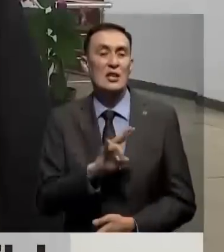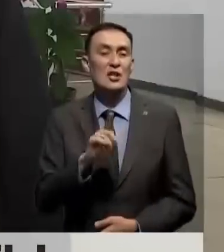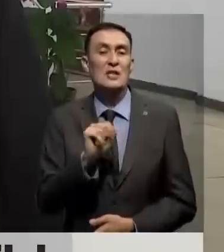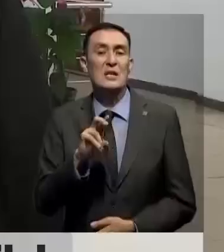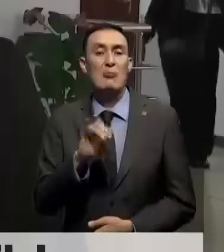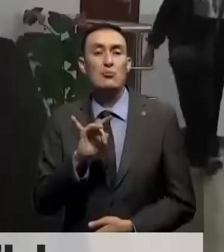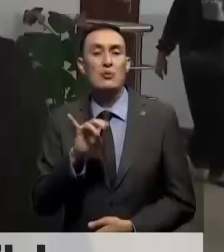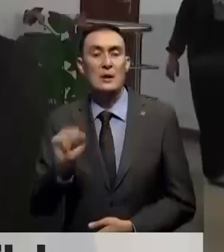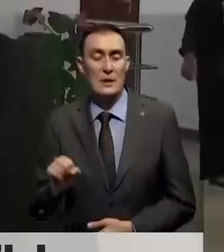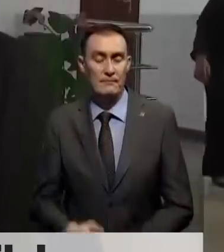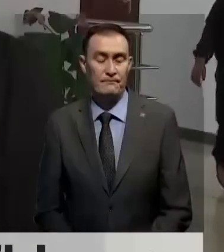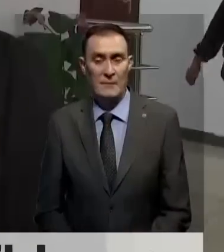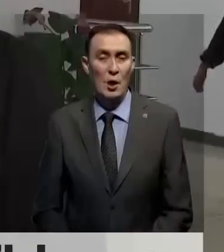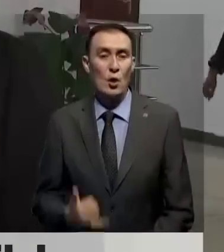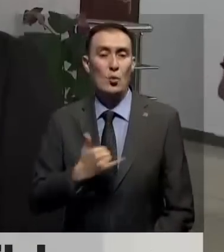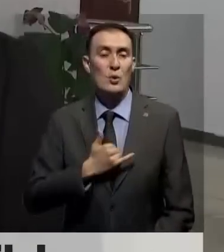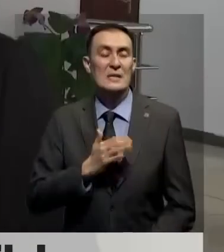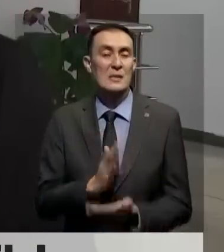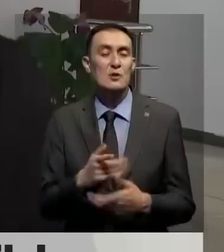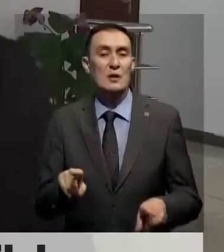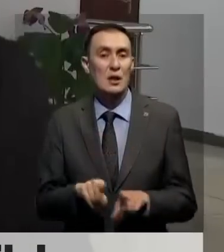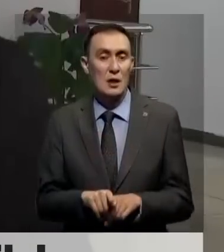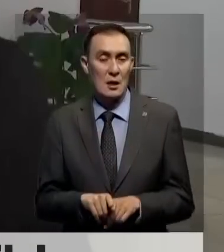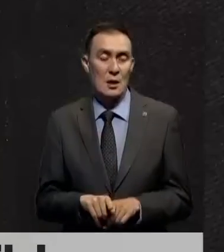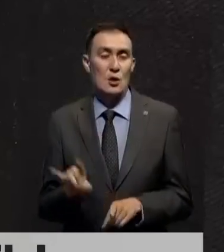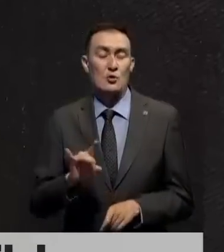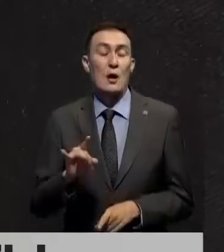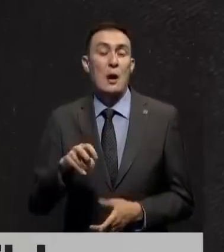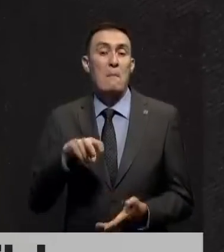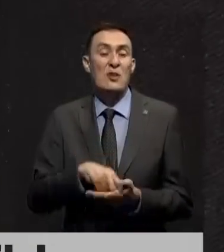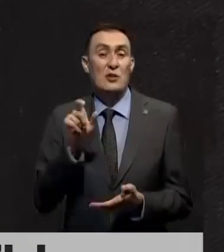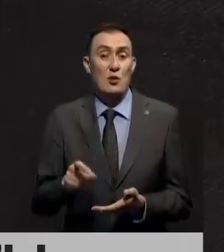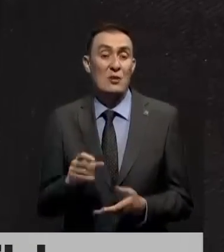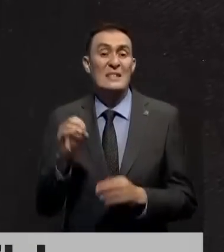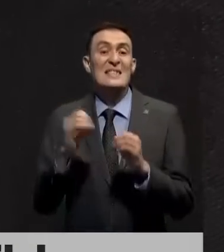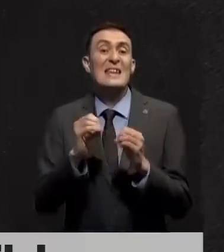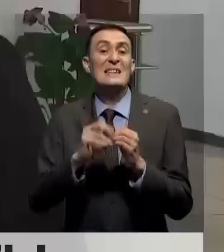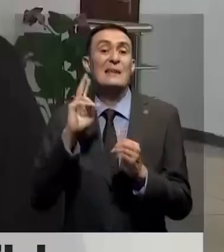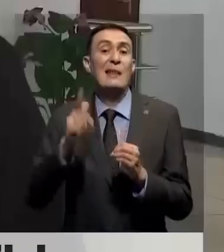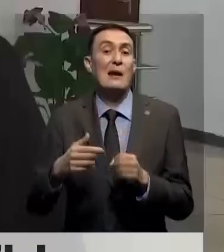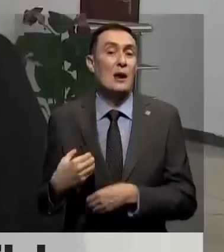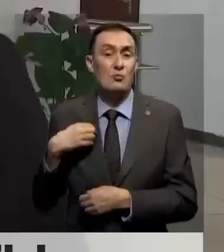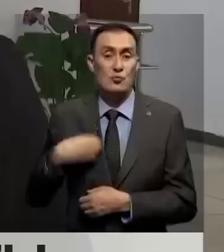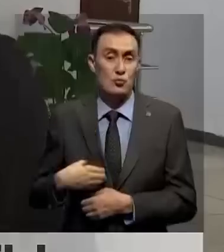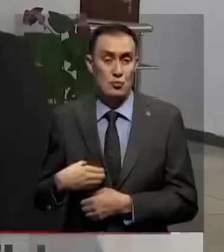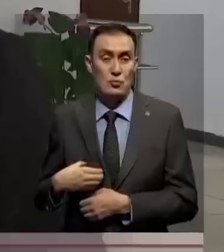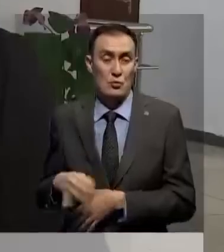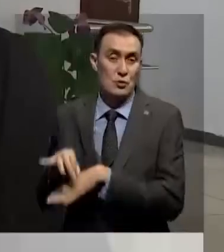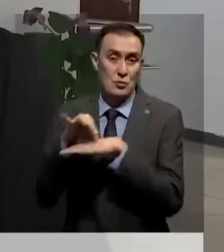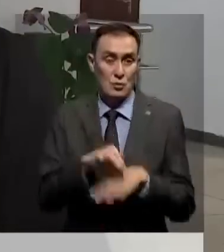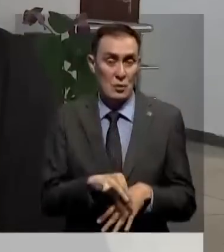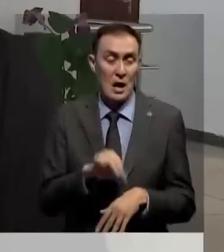Забурина. У нас даже имеются такие объемы, что почтальон 10 килограмм берет в сумке с собой,